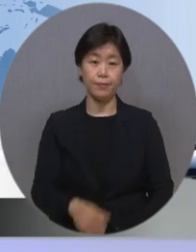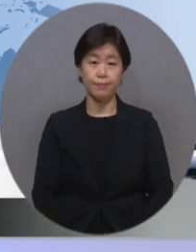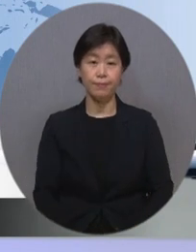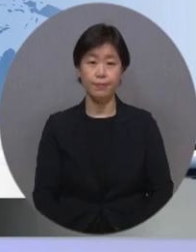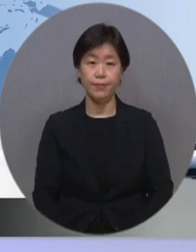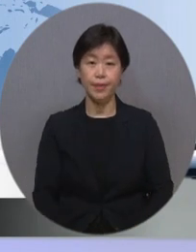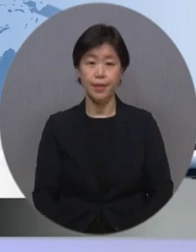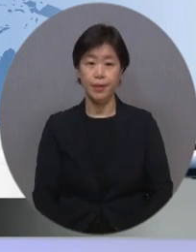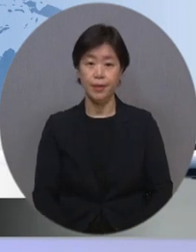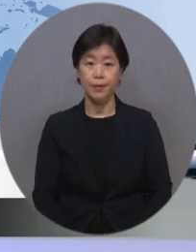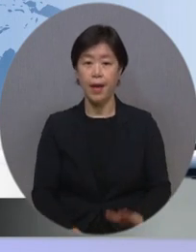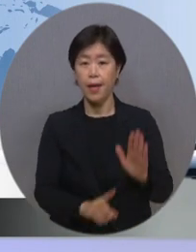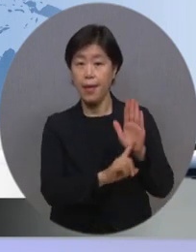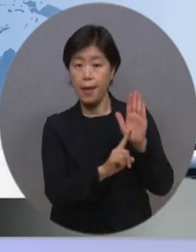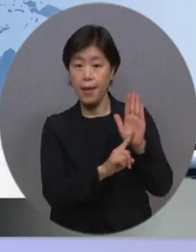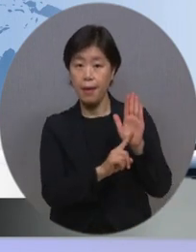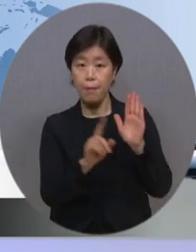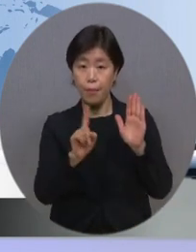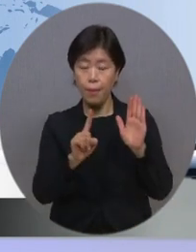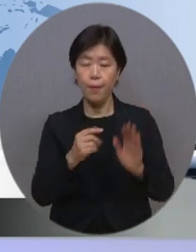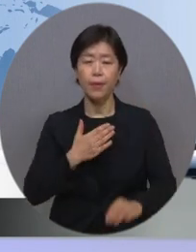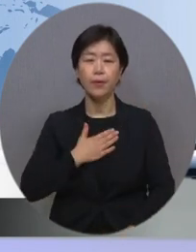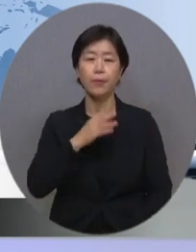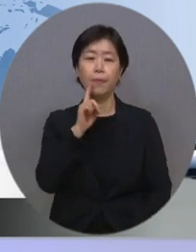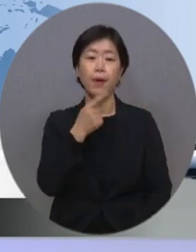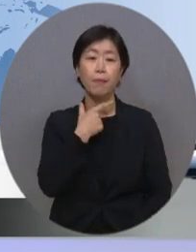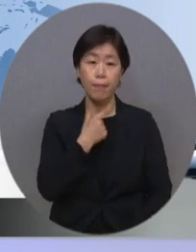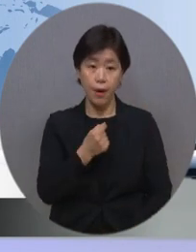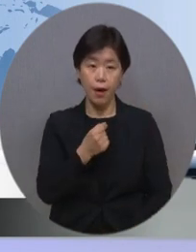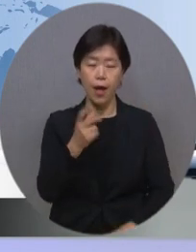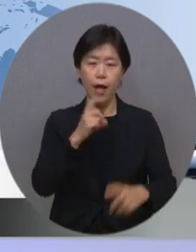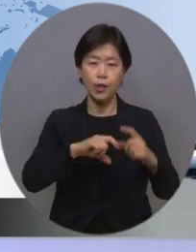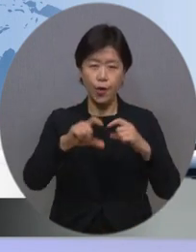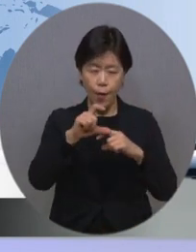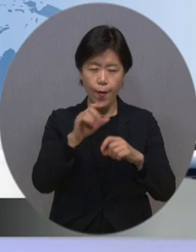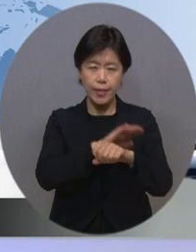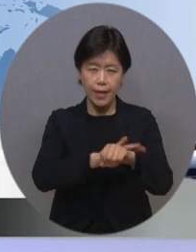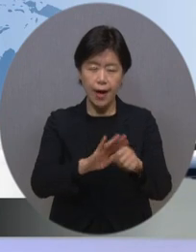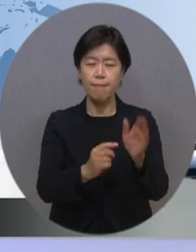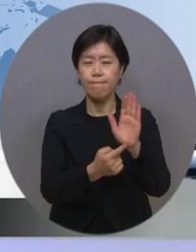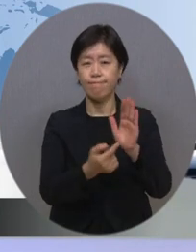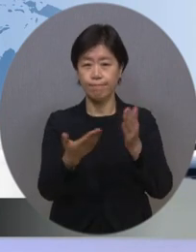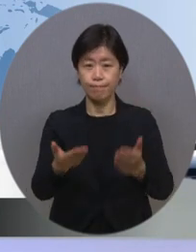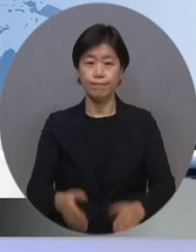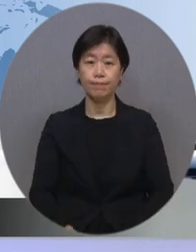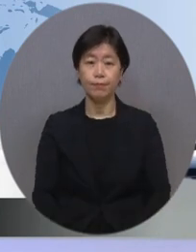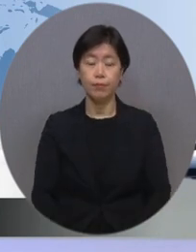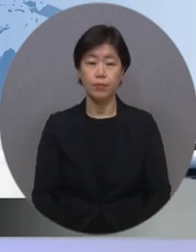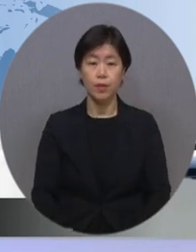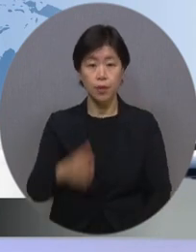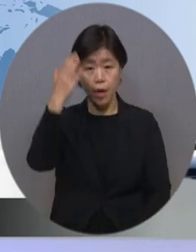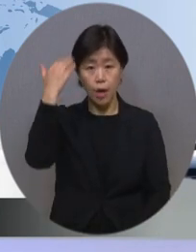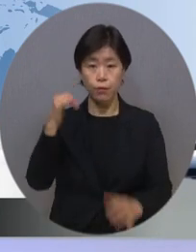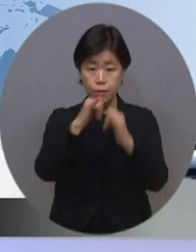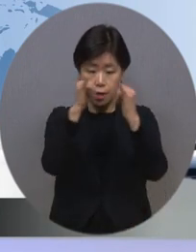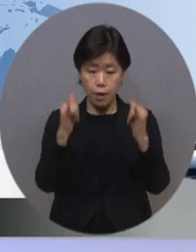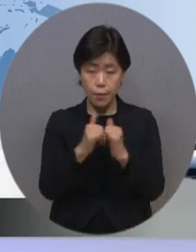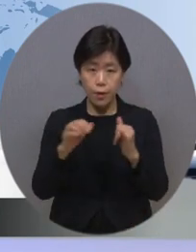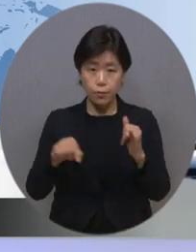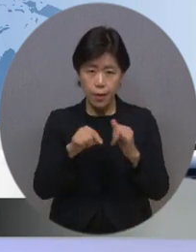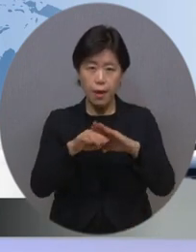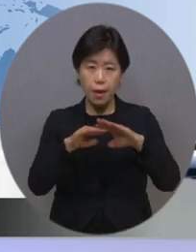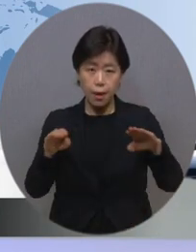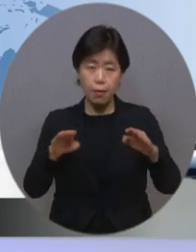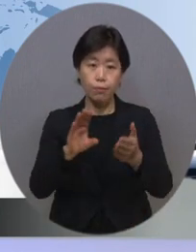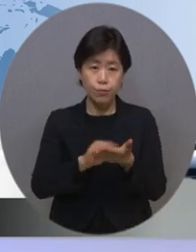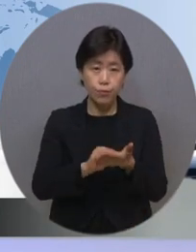복지TV에서 캠페인으로 진행해온 나도 말 좀 합시다를 좀 더 심도 있게 만나볼 텐데요. 우리 사회에 해결해야 할 문제와